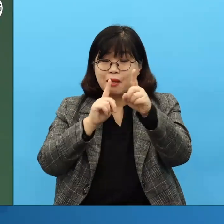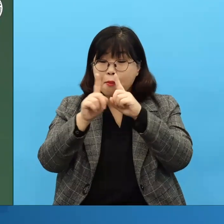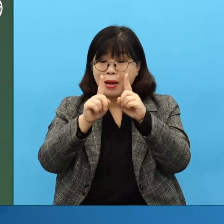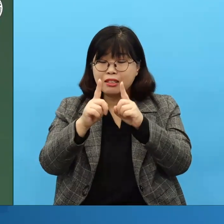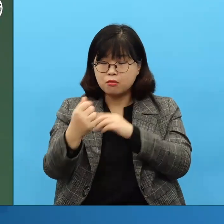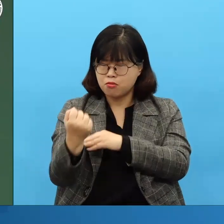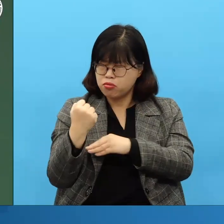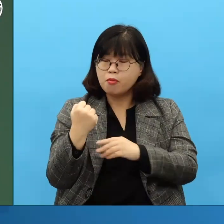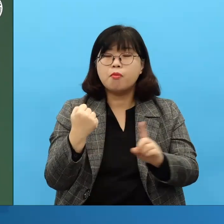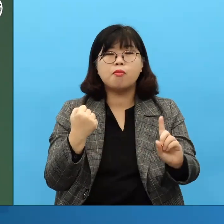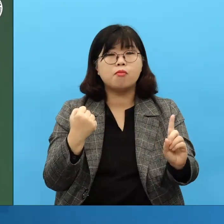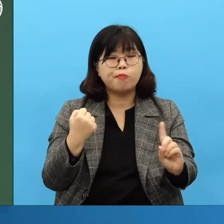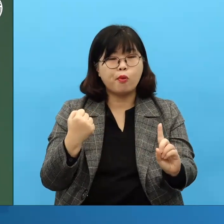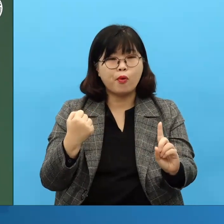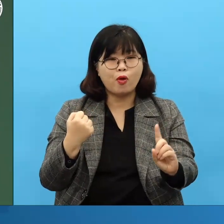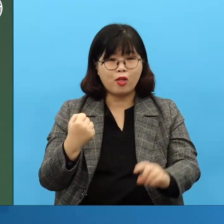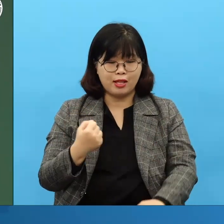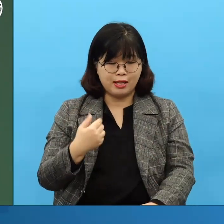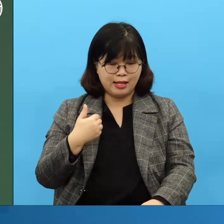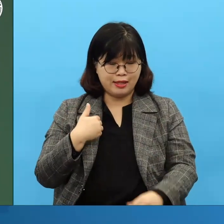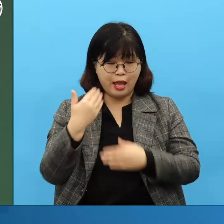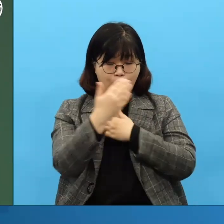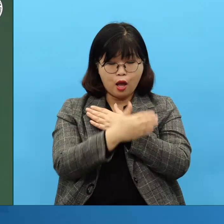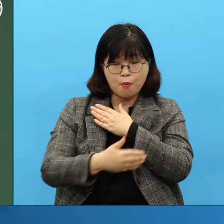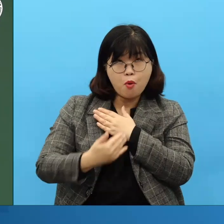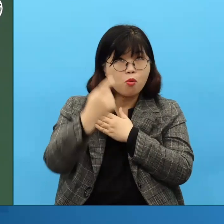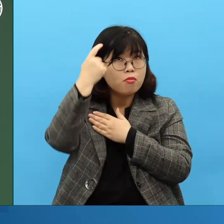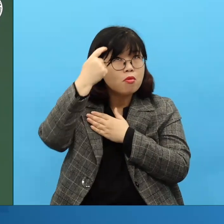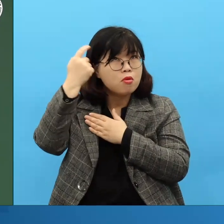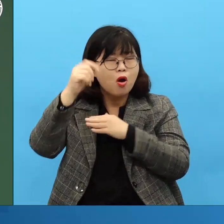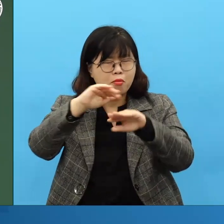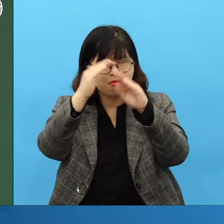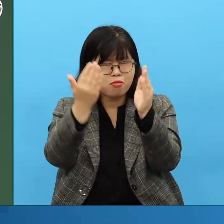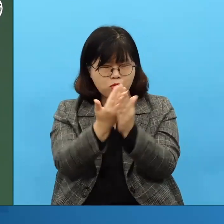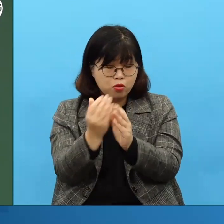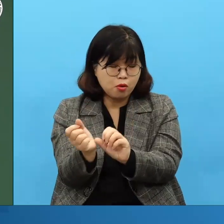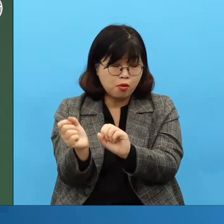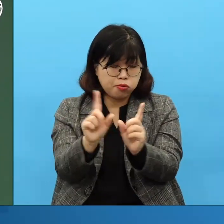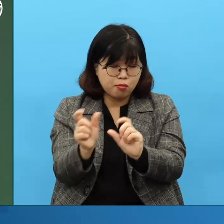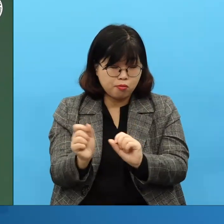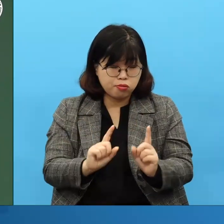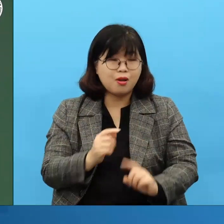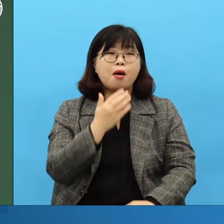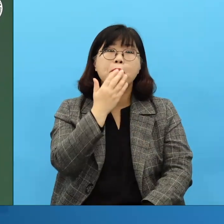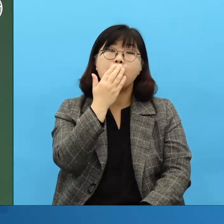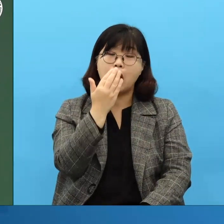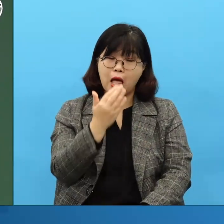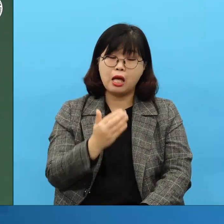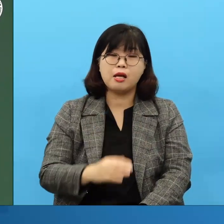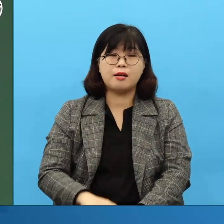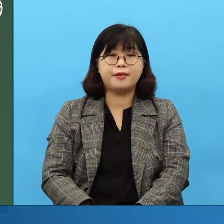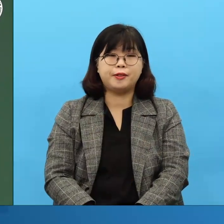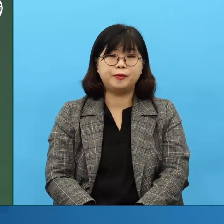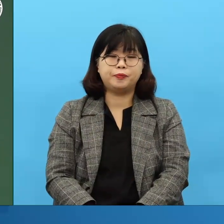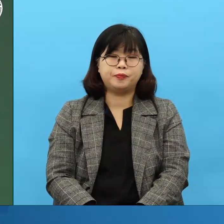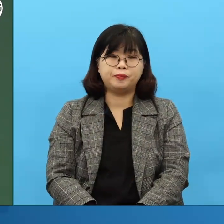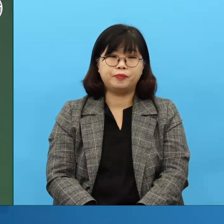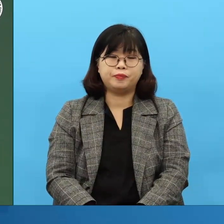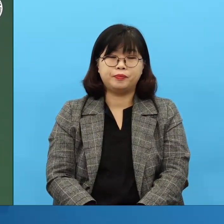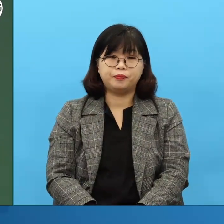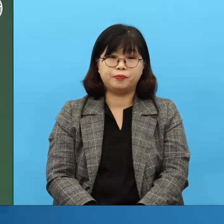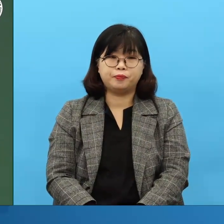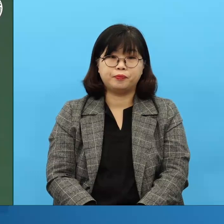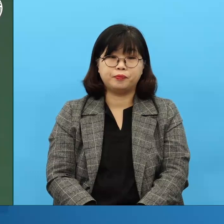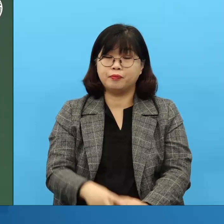Hebrews 4:12 says that this word can even save our souls, our spirits, and even our physical bodies. 더 중요한 것은 이사야